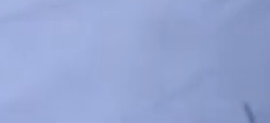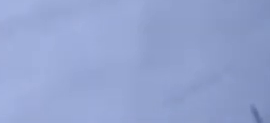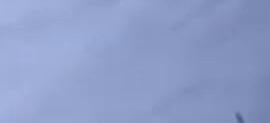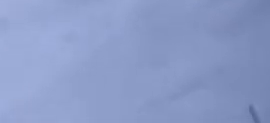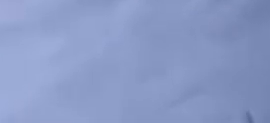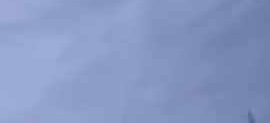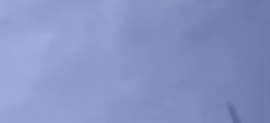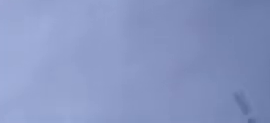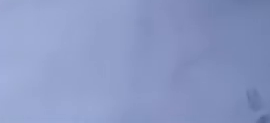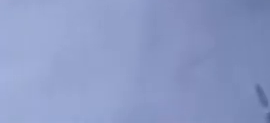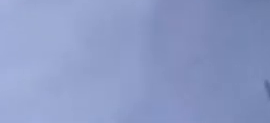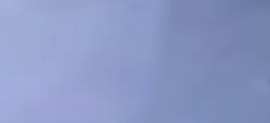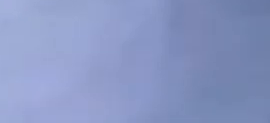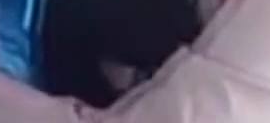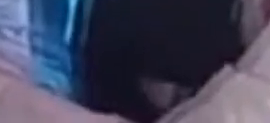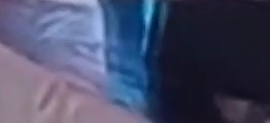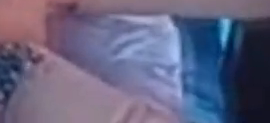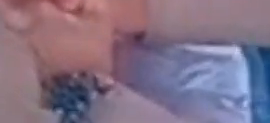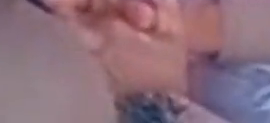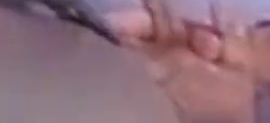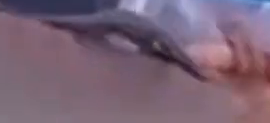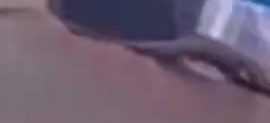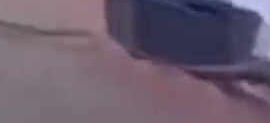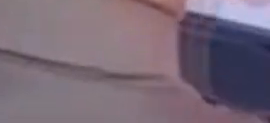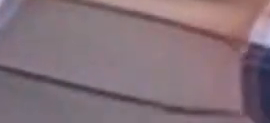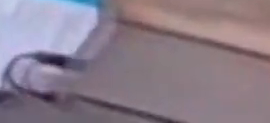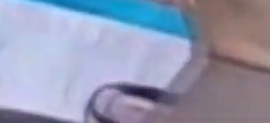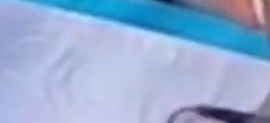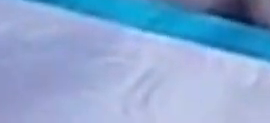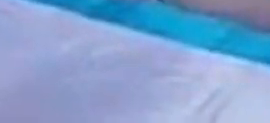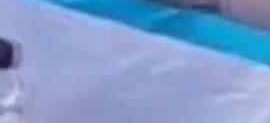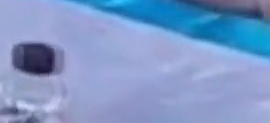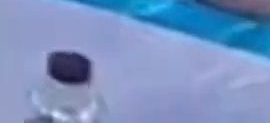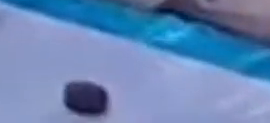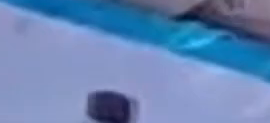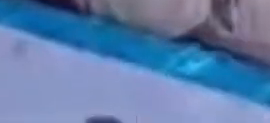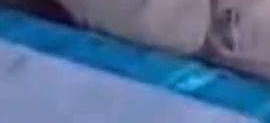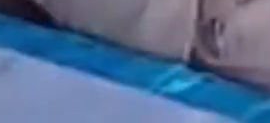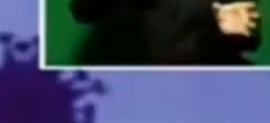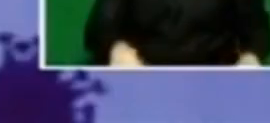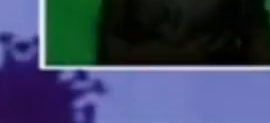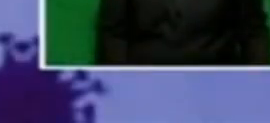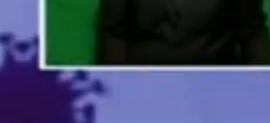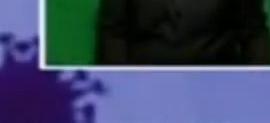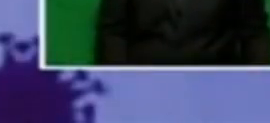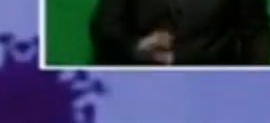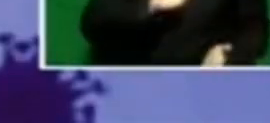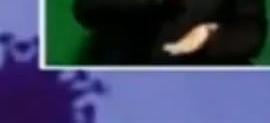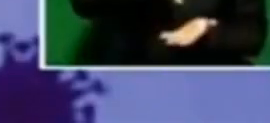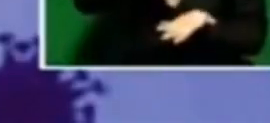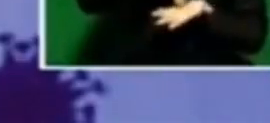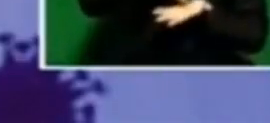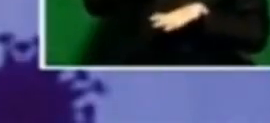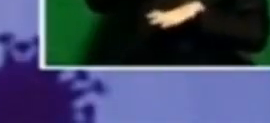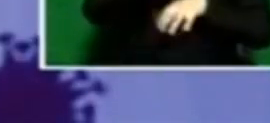ระบบการแพร่ต่อประชาชน 5เน้นสื่อสารที่ยามวิกฤตประสานผู้เชี่ยวชาญนักวิชาการและสื่อมวลชนเพื่อให้ความรู้